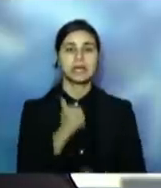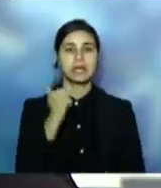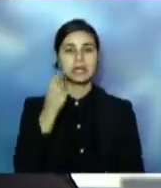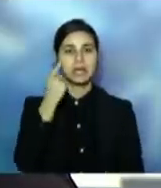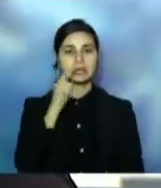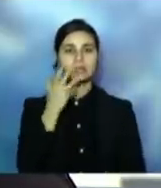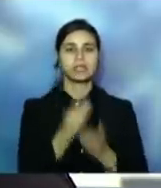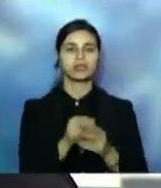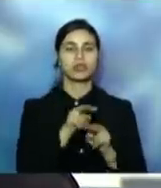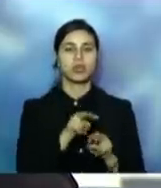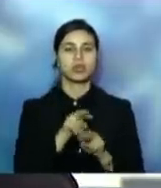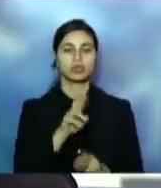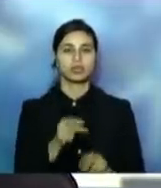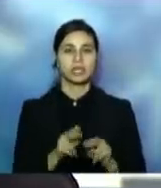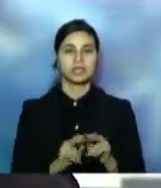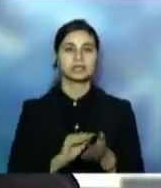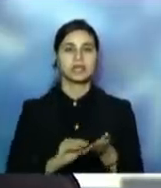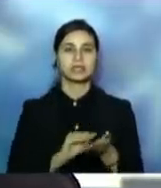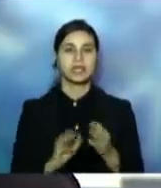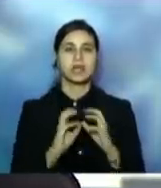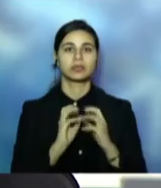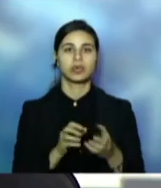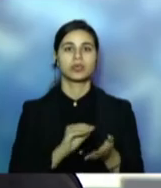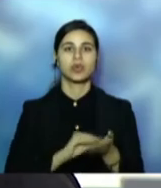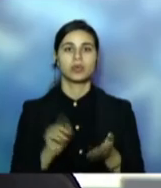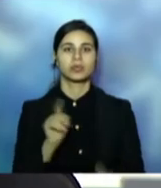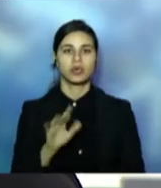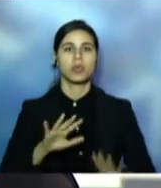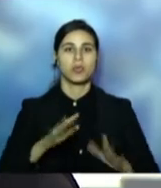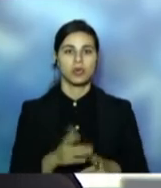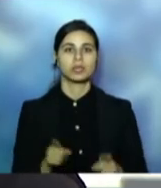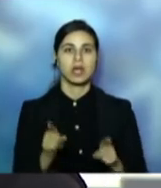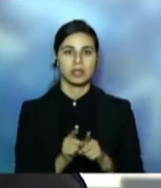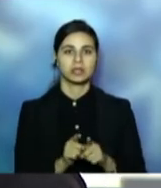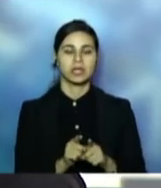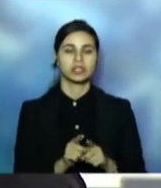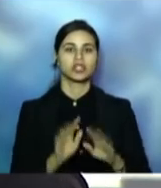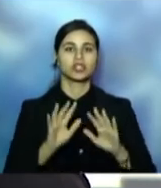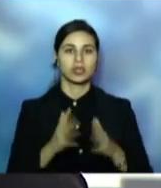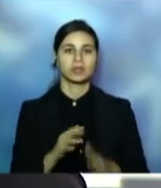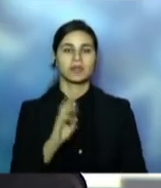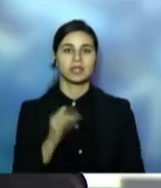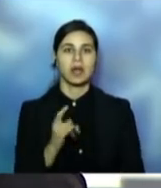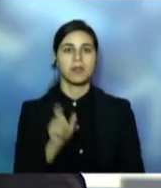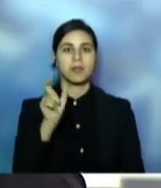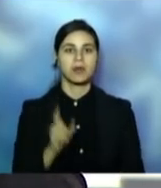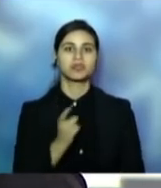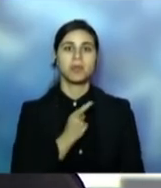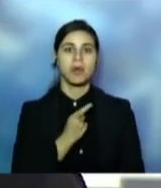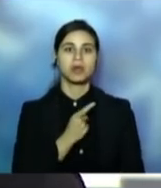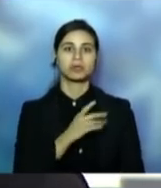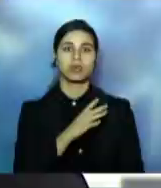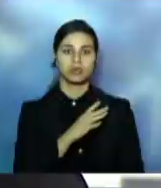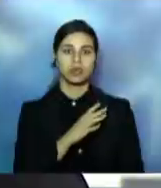ფლობენ თვითკონტროლს და ეს დაიწერა მსოფლიო პრესაში, მოხდა ასეთი რაღაც შემთხვევა და ბავშვი მარტო